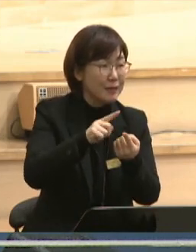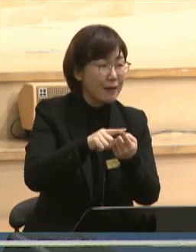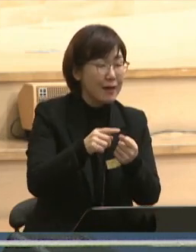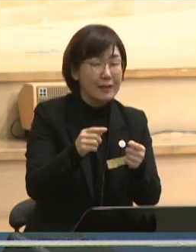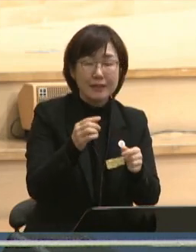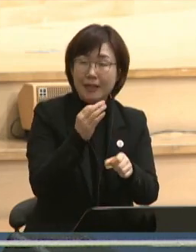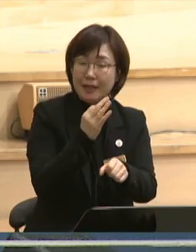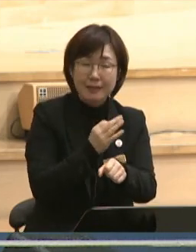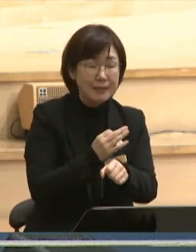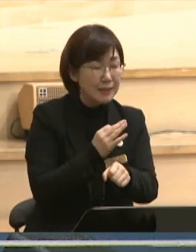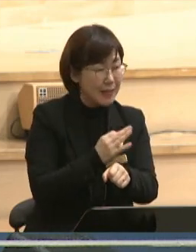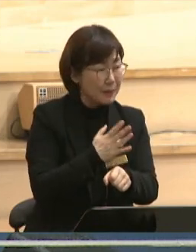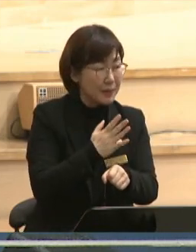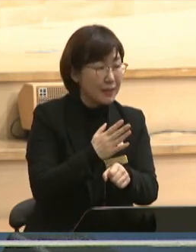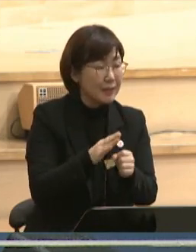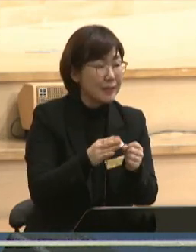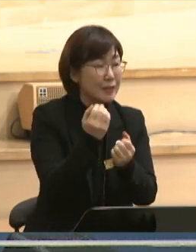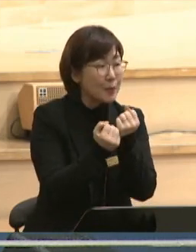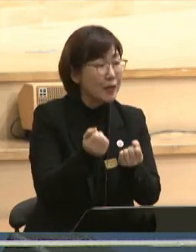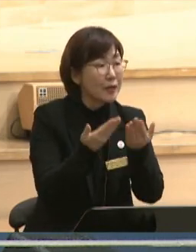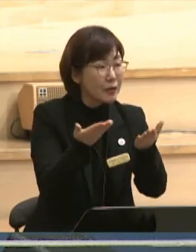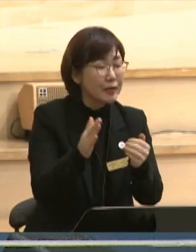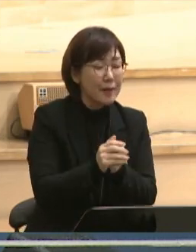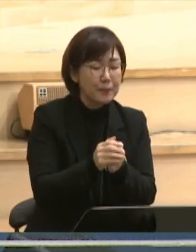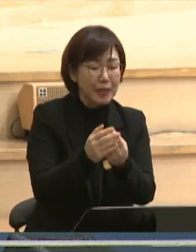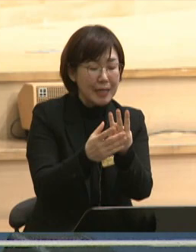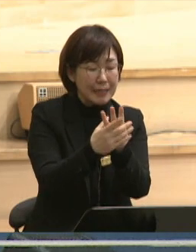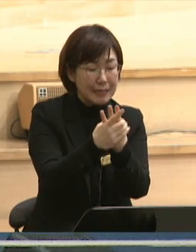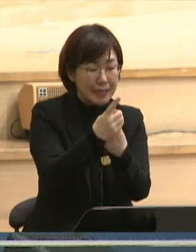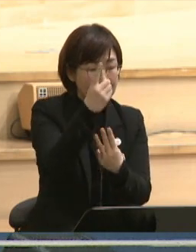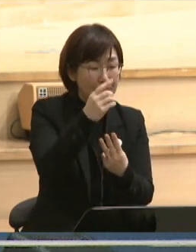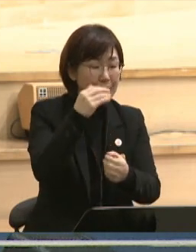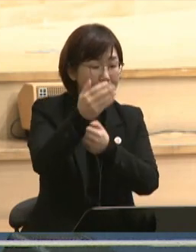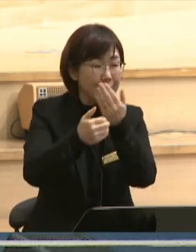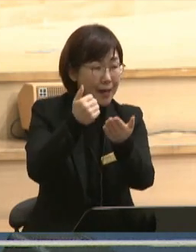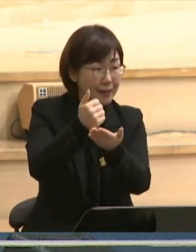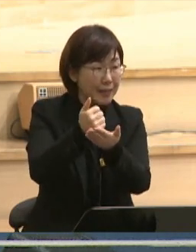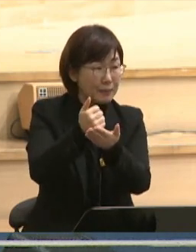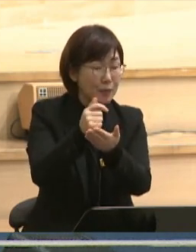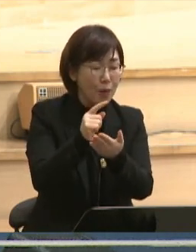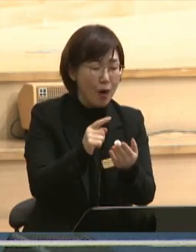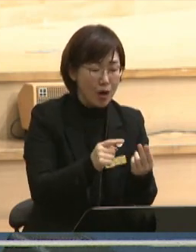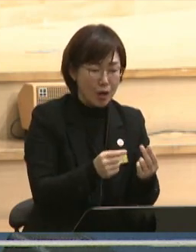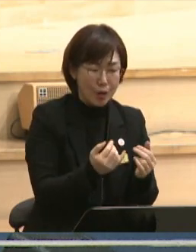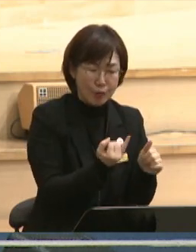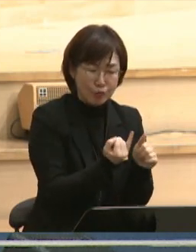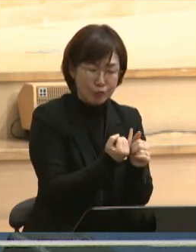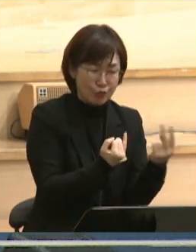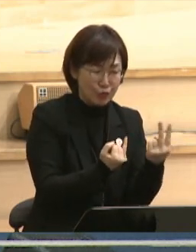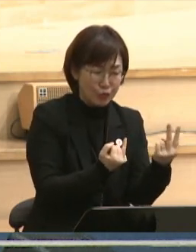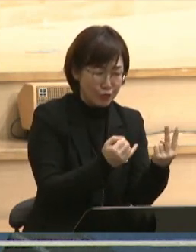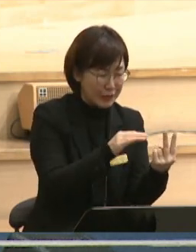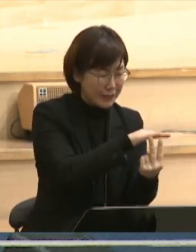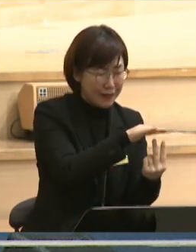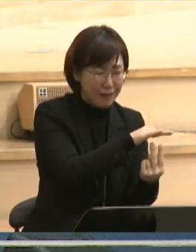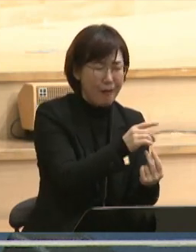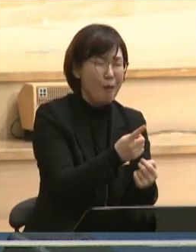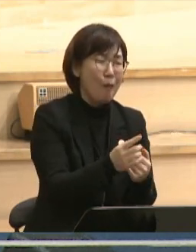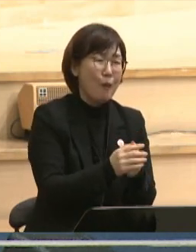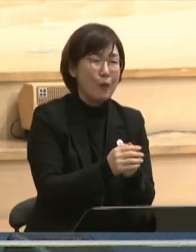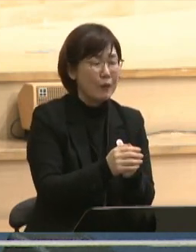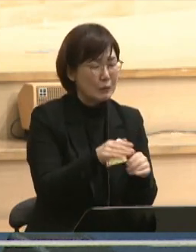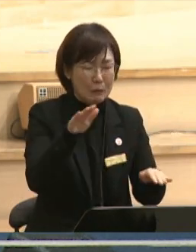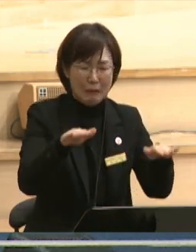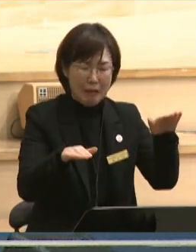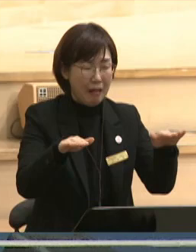여러분 3위 하나님이 서로 사랑하는 건 둘이 사랑하는 거랑 천지차입니다 이거는 왜 그러냐면요